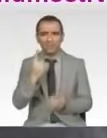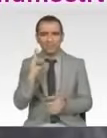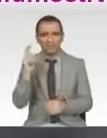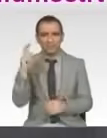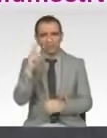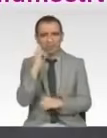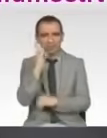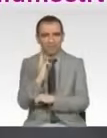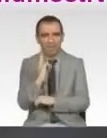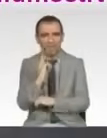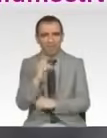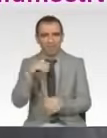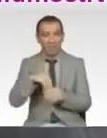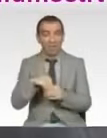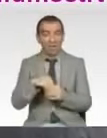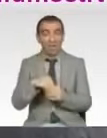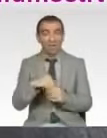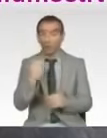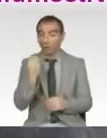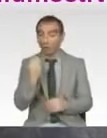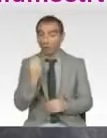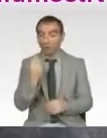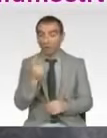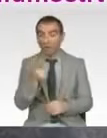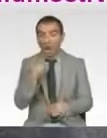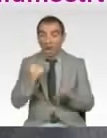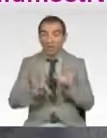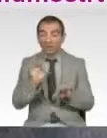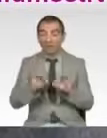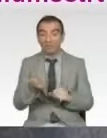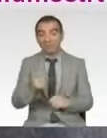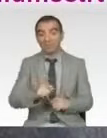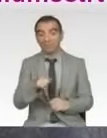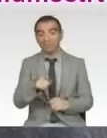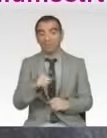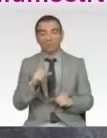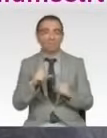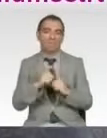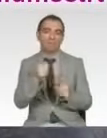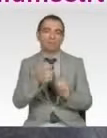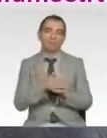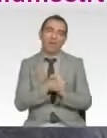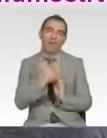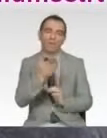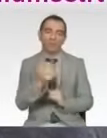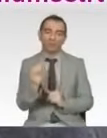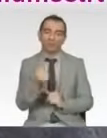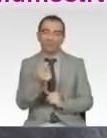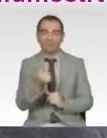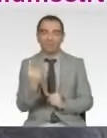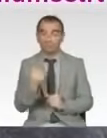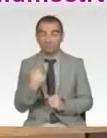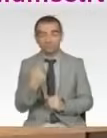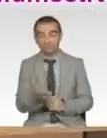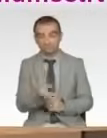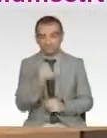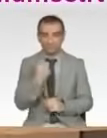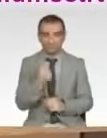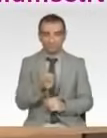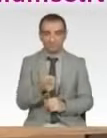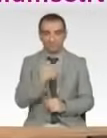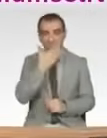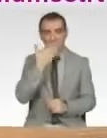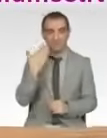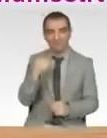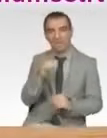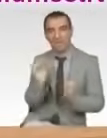hakkında araştırma yapacağım. Bak çok güzel şeyler ya. Bir de ya gününde bunlar yapmak vallahi lazım. Vallahi bravo Dilek ya. Evet, bir şey daha seçelim bakalım ne çıkacak. İşte